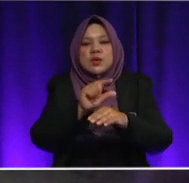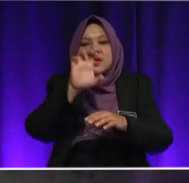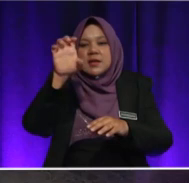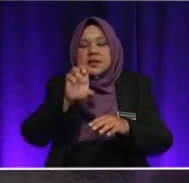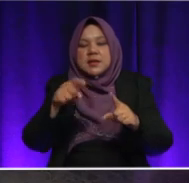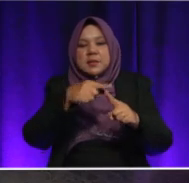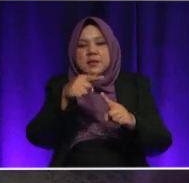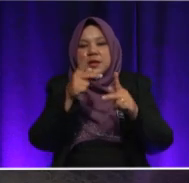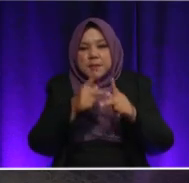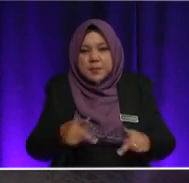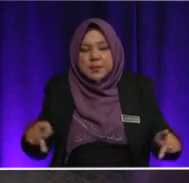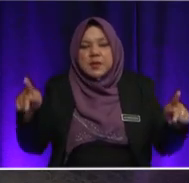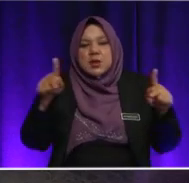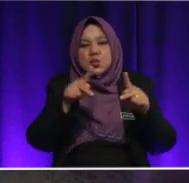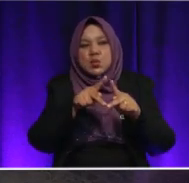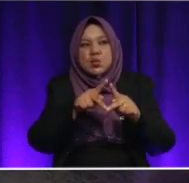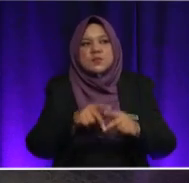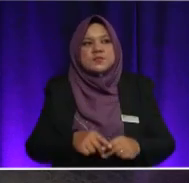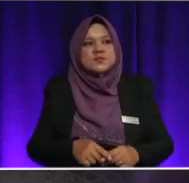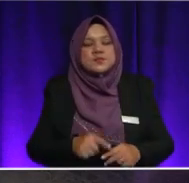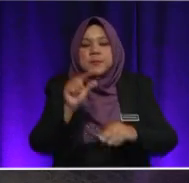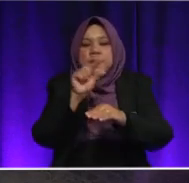dan saya tambah lagi